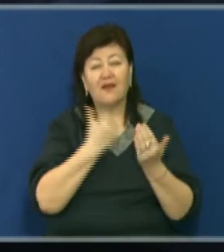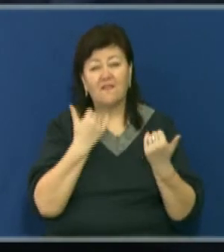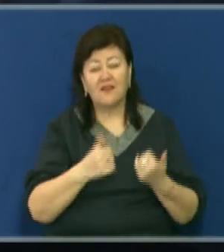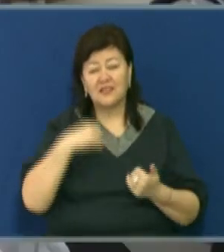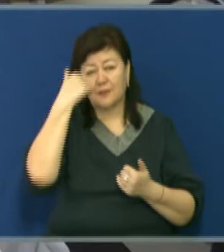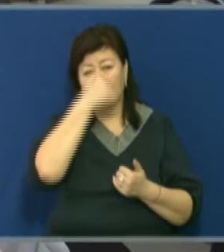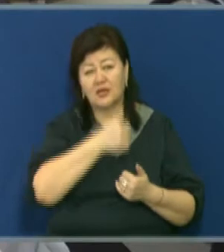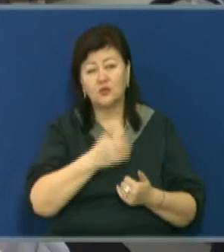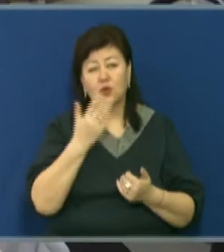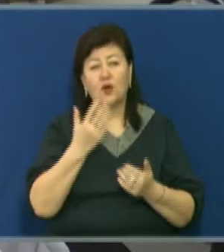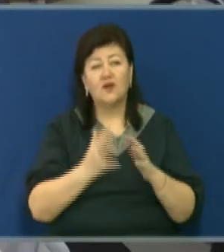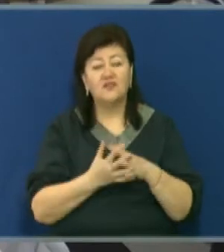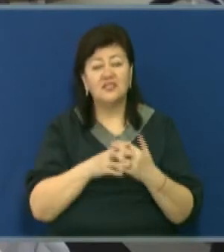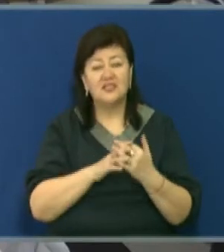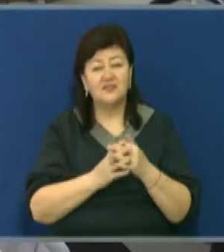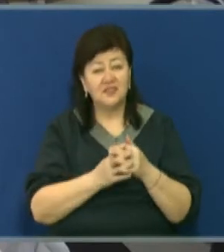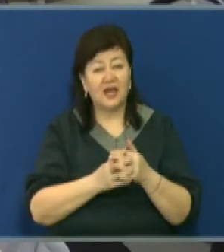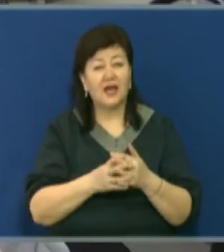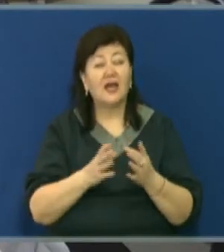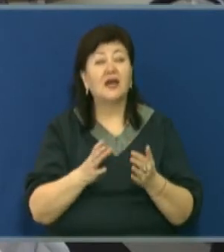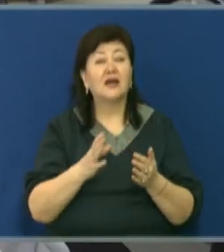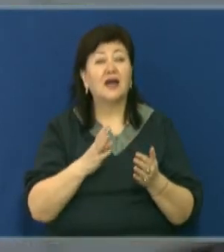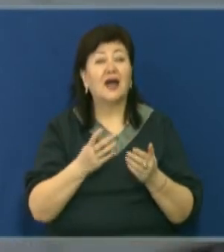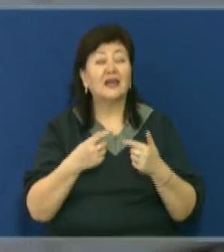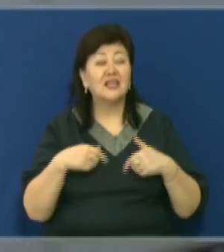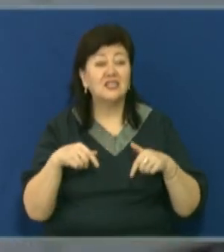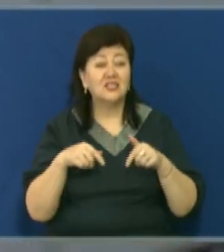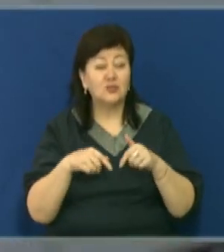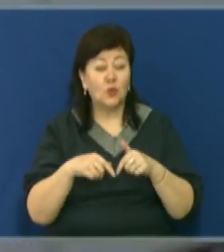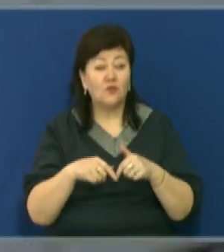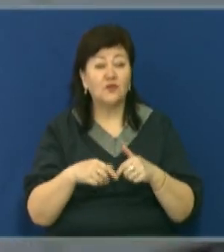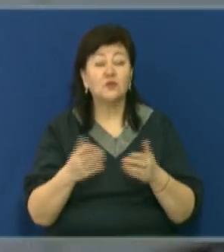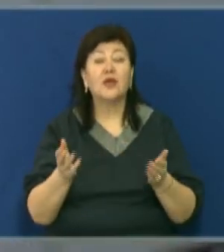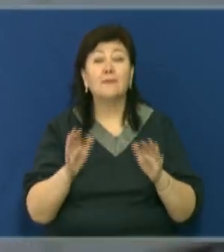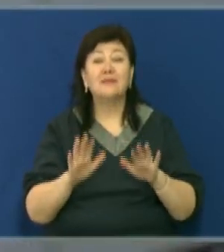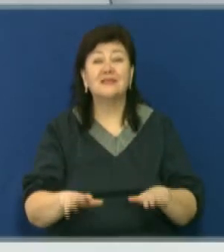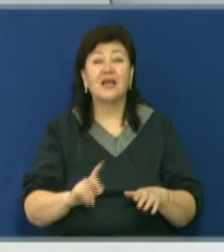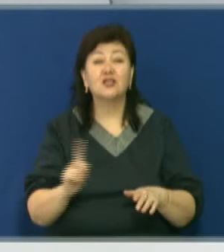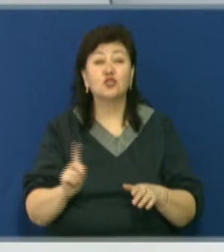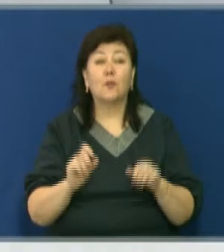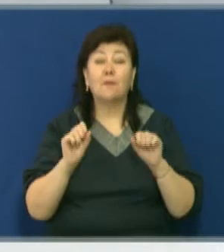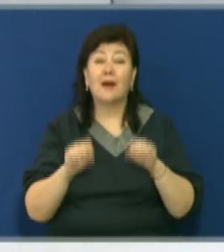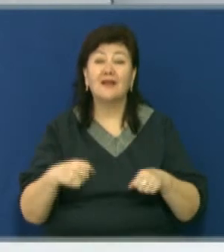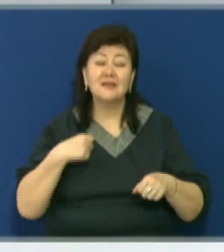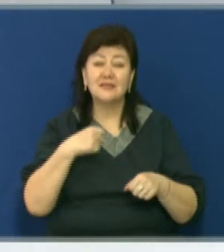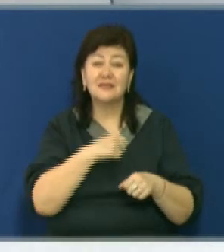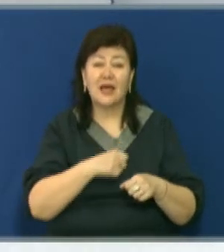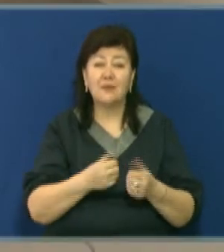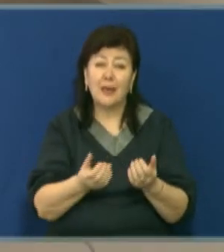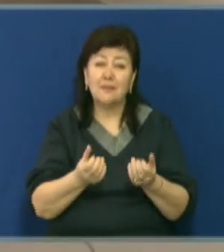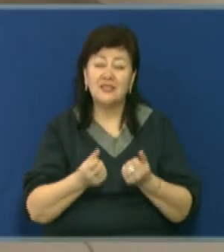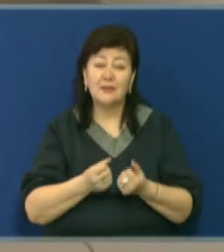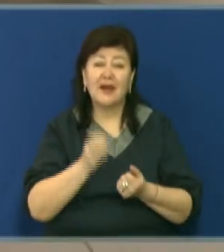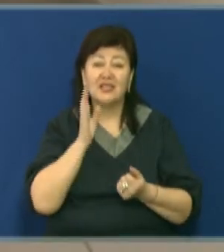ауылдық елді мекендерде босандыру қызметін ұйымдастыру деңгейін арттыру жоспарлануда. Бұл облыстың 6 аудандағы медициналық